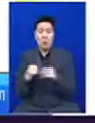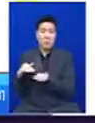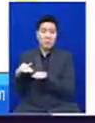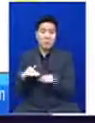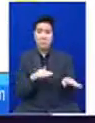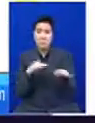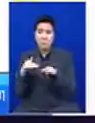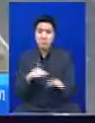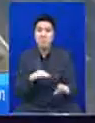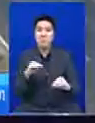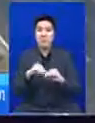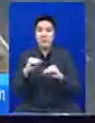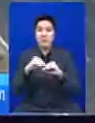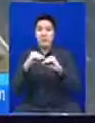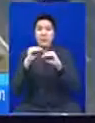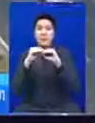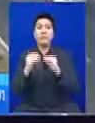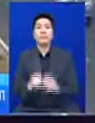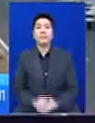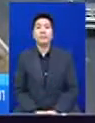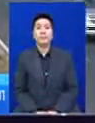ค่ะ